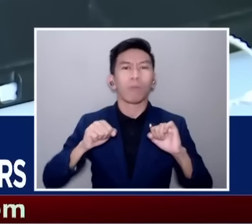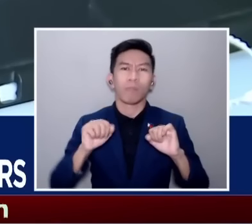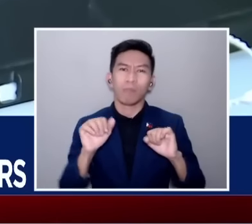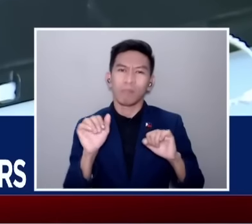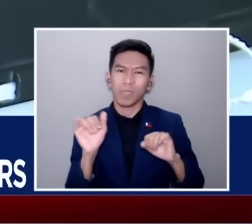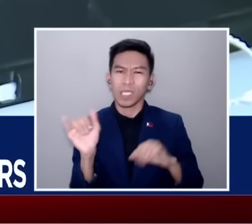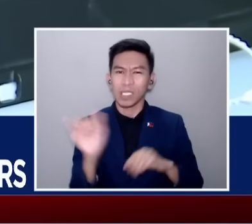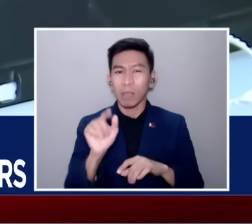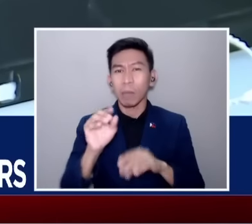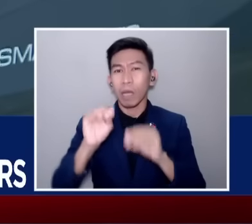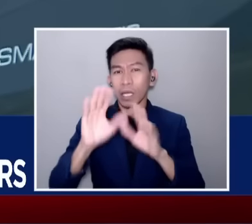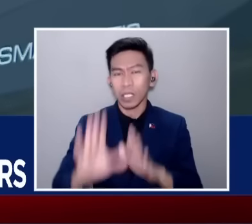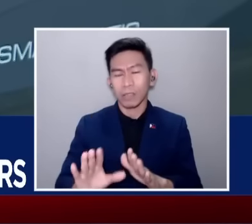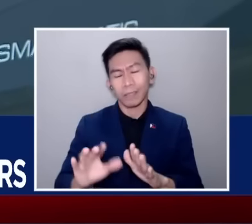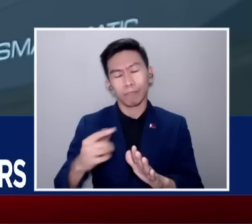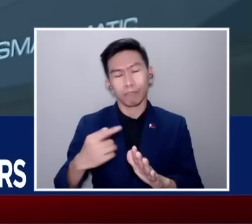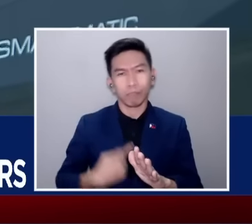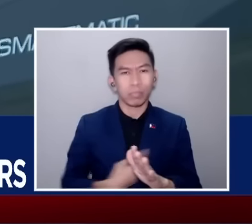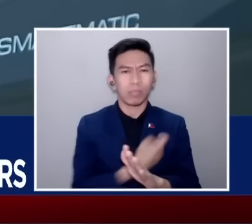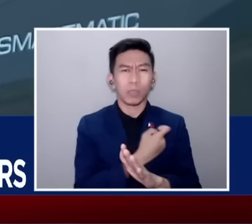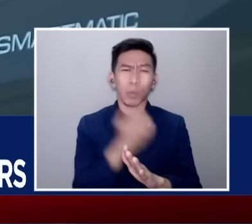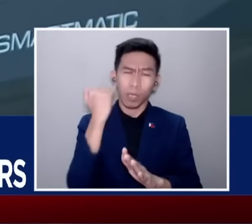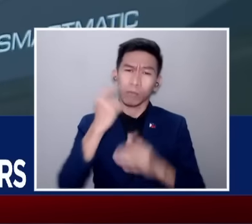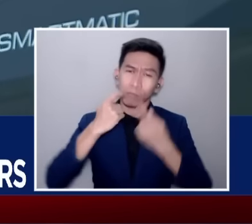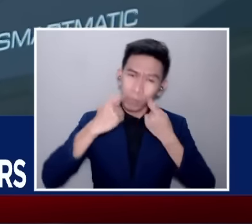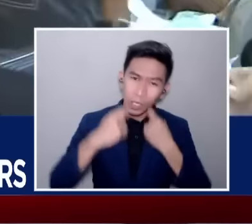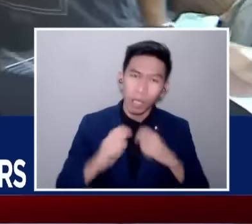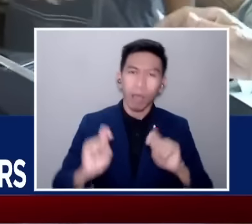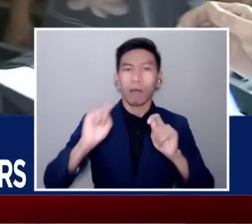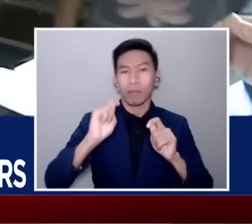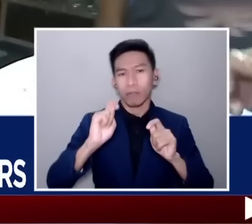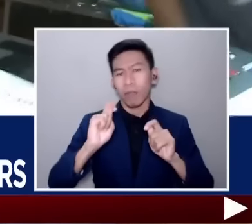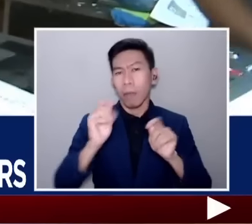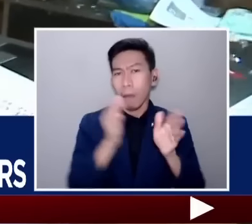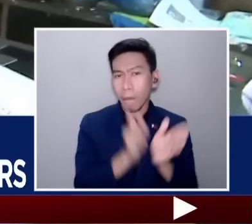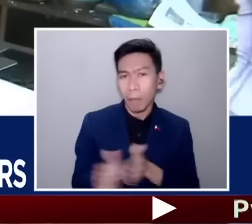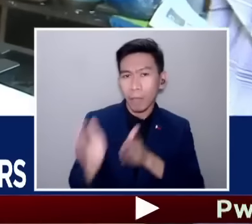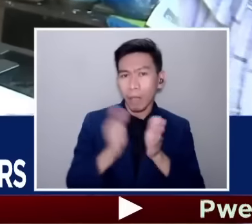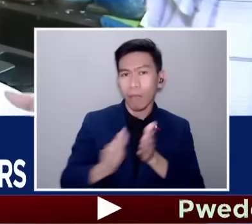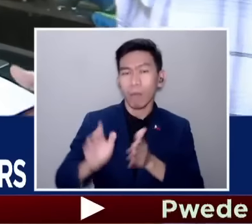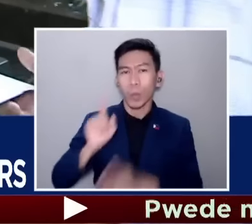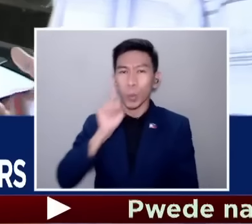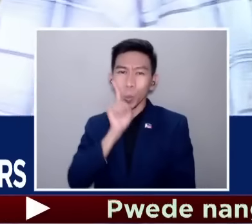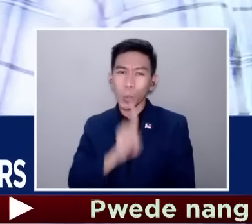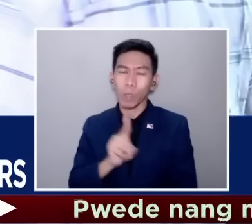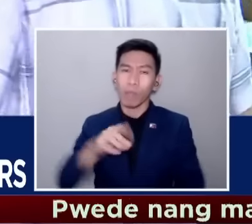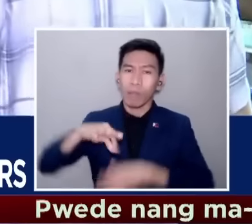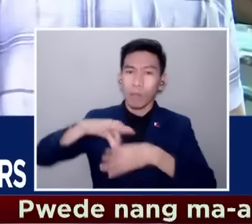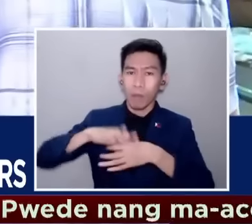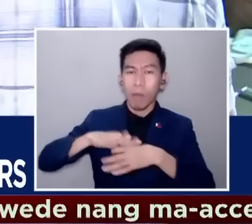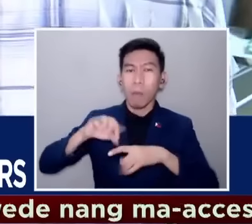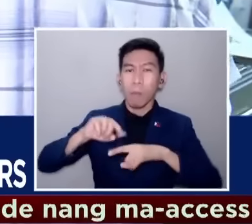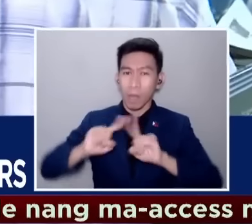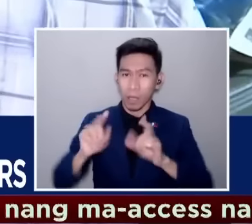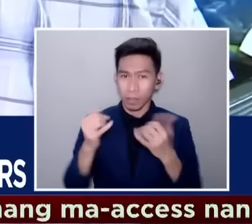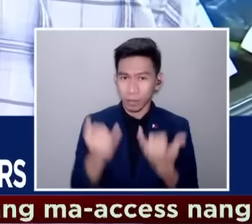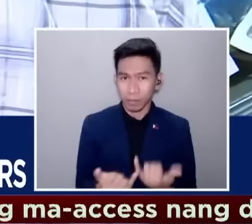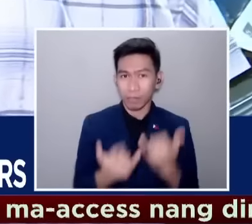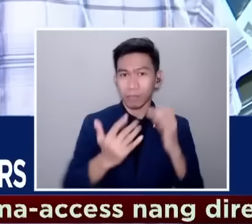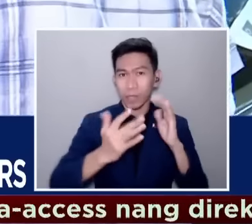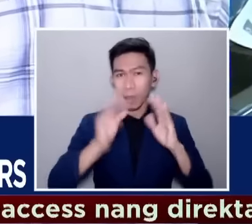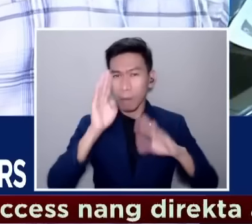sinikap daw talaga nila na maging maayos ang halalan ngayong araw. Yun nga lang, itong mga technical issues ay hindi